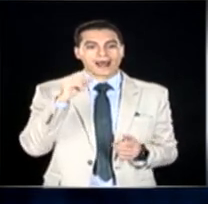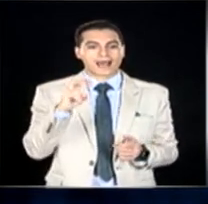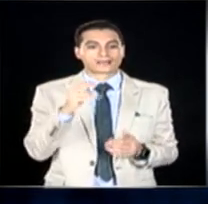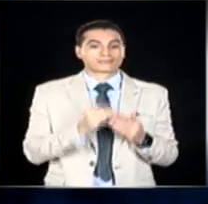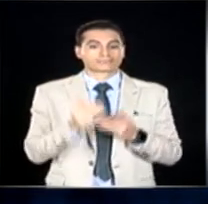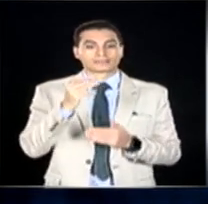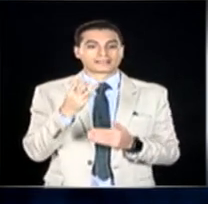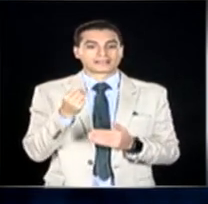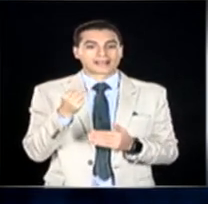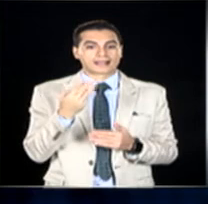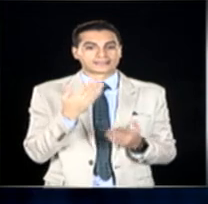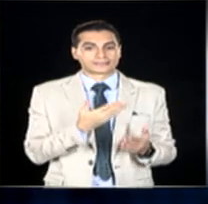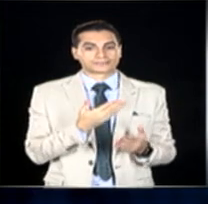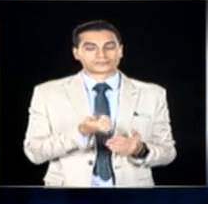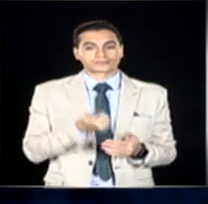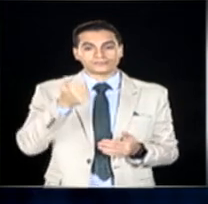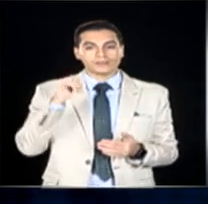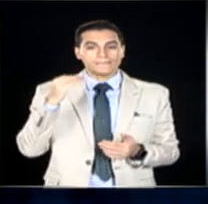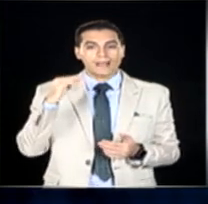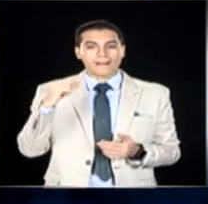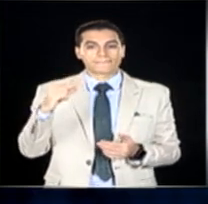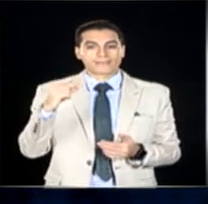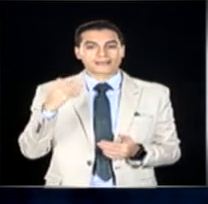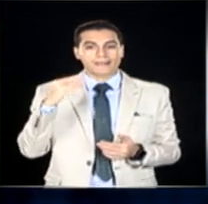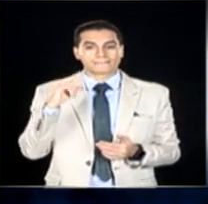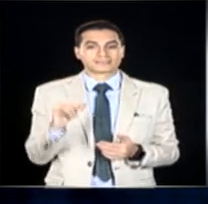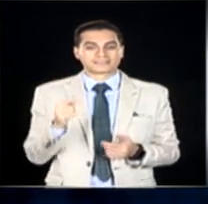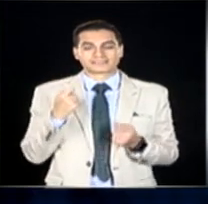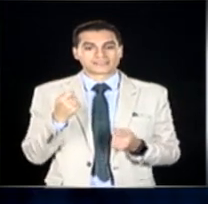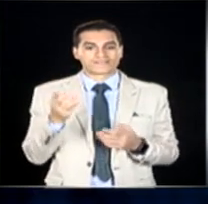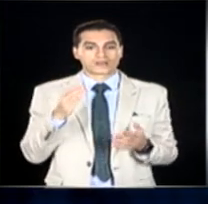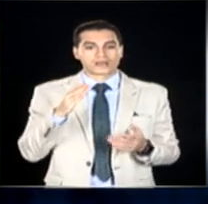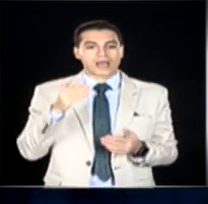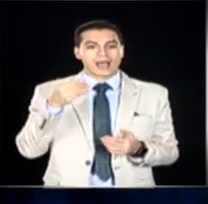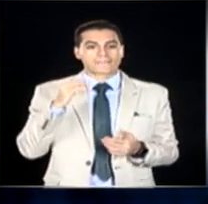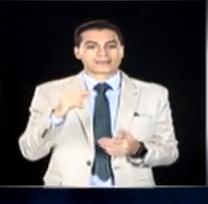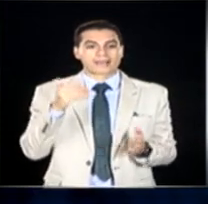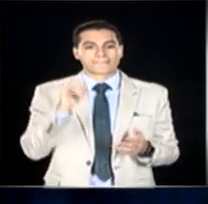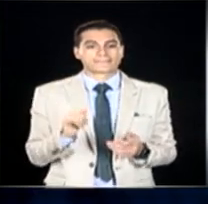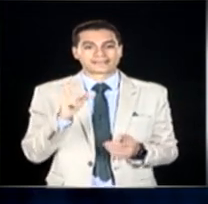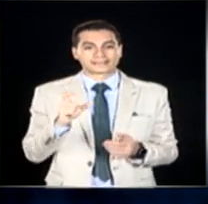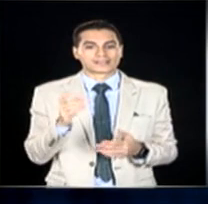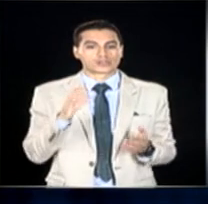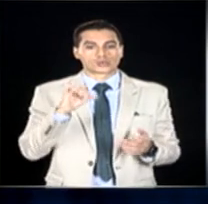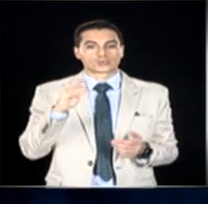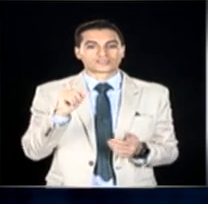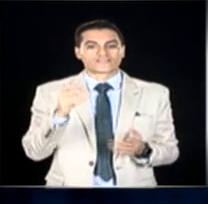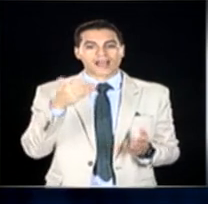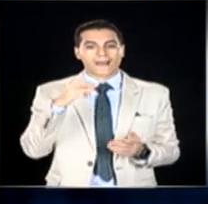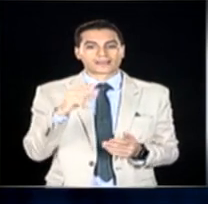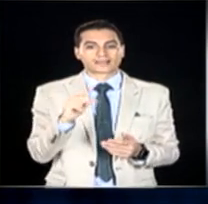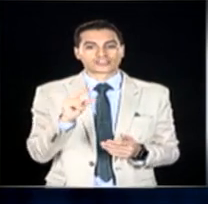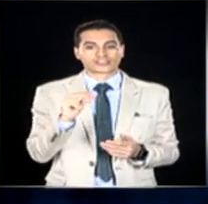في المقدمة 30، محمد حمدي مفيش نقط، أحمد أمين 20، يوسف أحمد